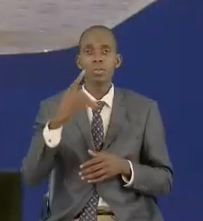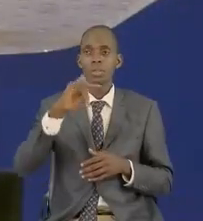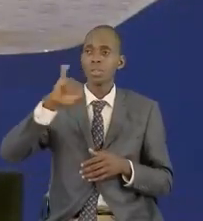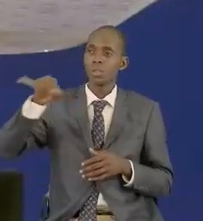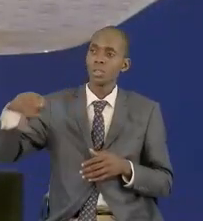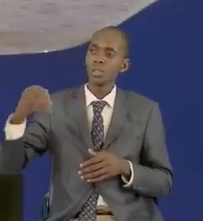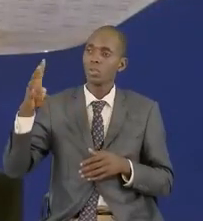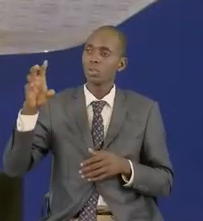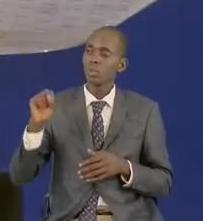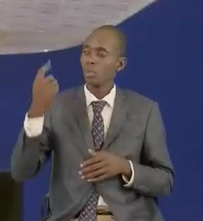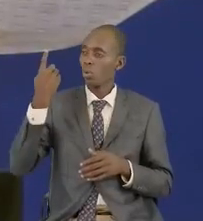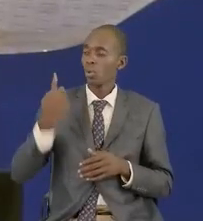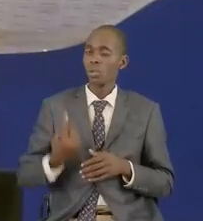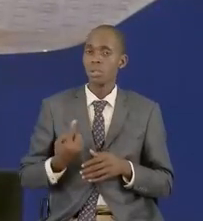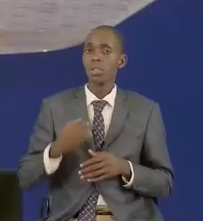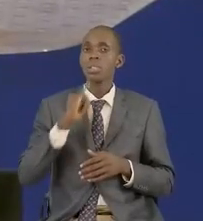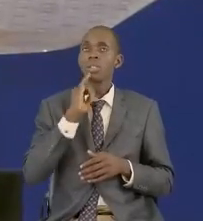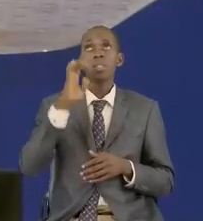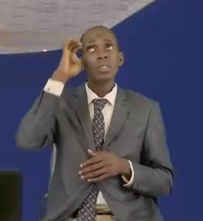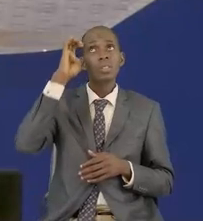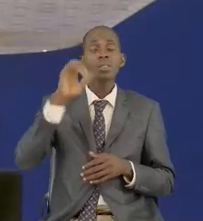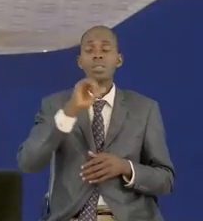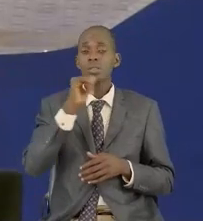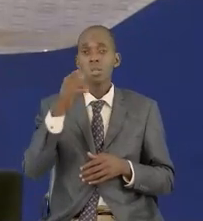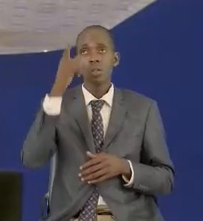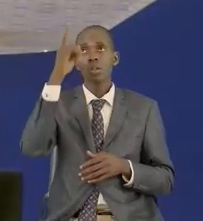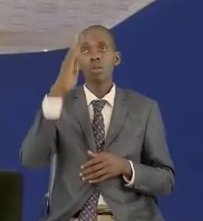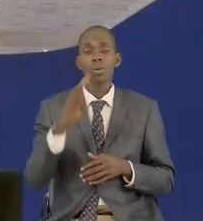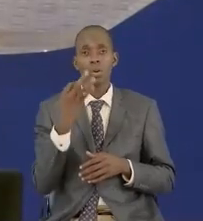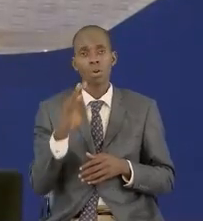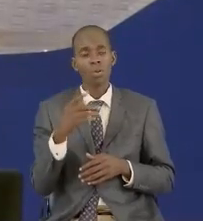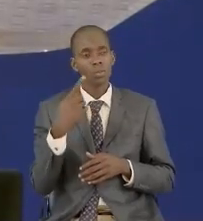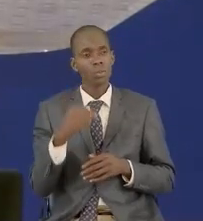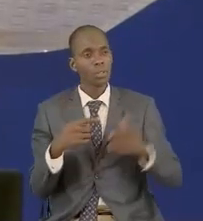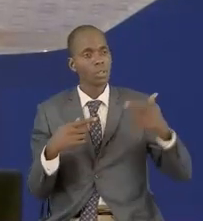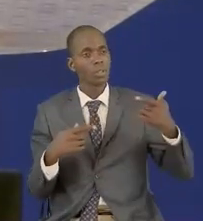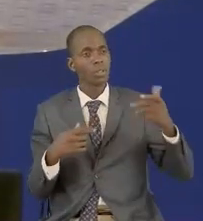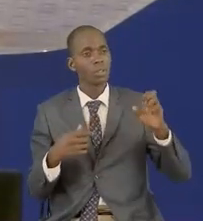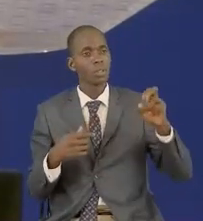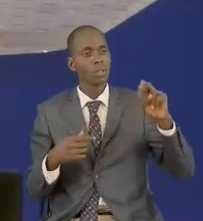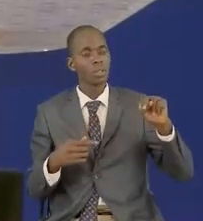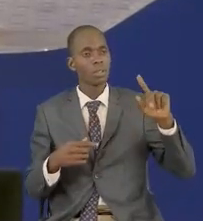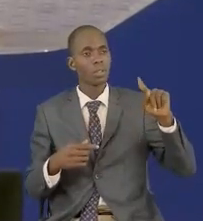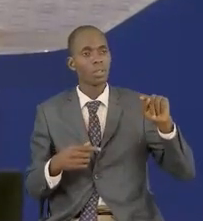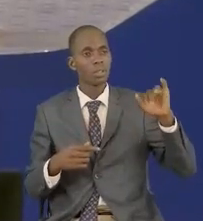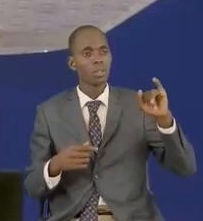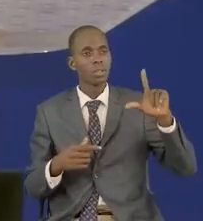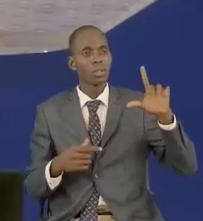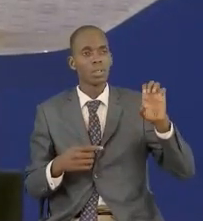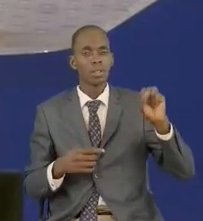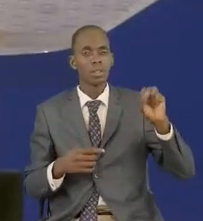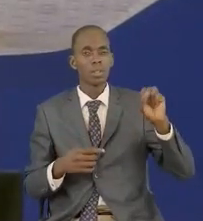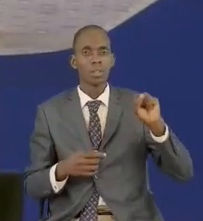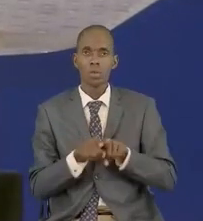l'éty pas aussi des païens oui il est aussi des païens le verset 30